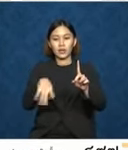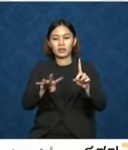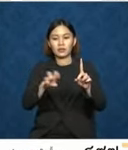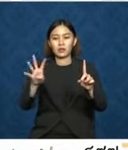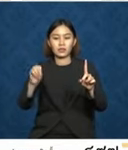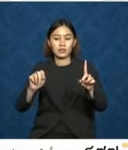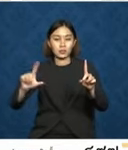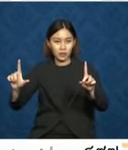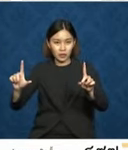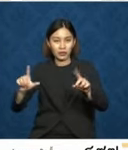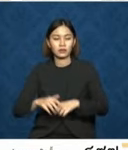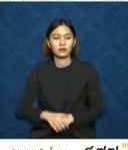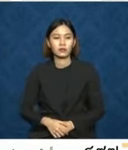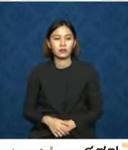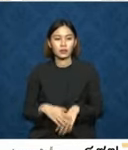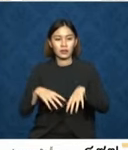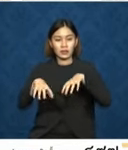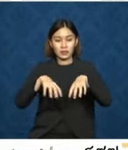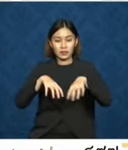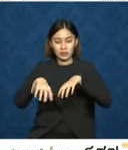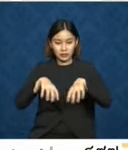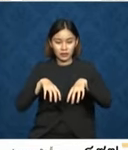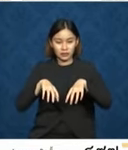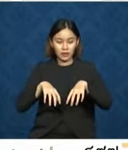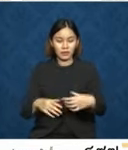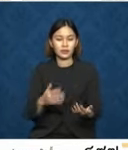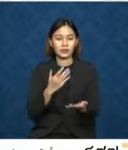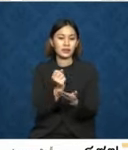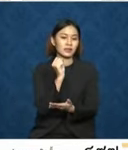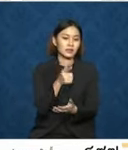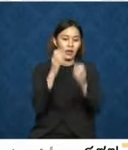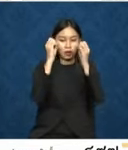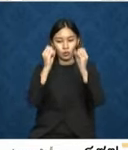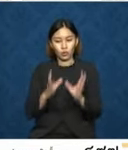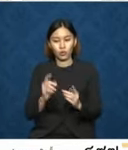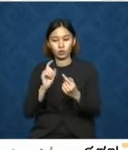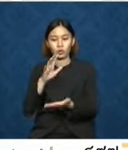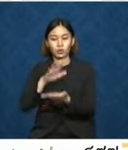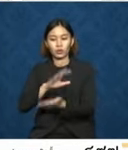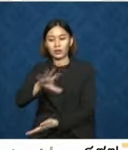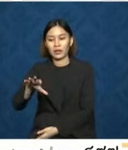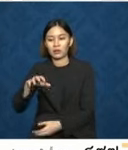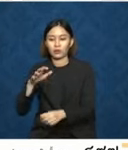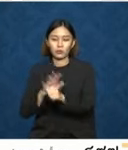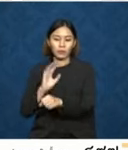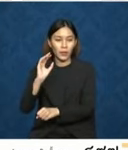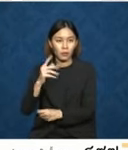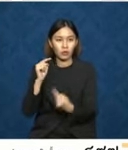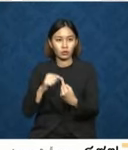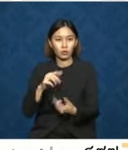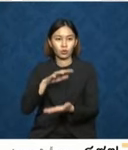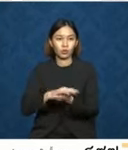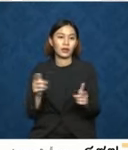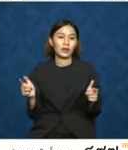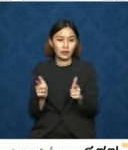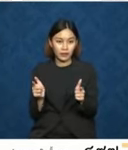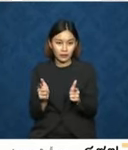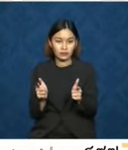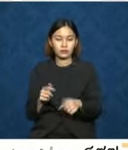เท่านั้นครับรวมทั้งจัดจ้างครูนะครับนะให้กับโรงเรียนที่ขาดครูโดยเฉพาะโรงเรียนขนาดเล็ก